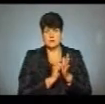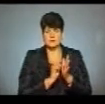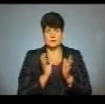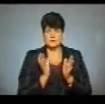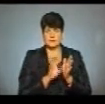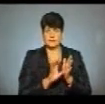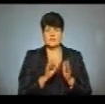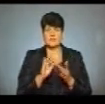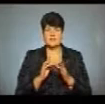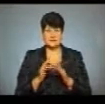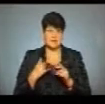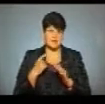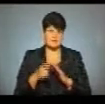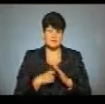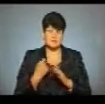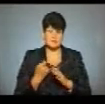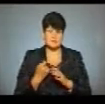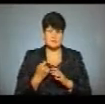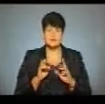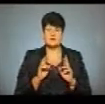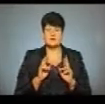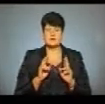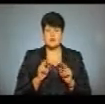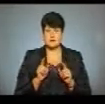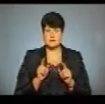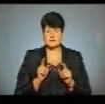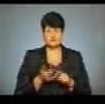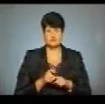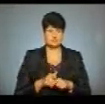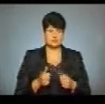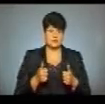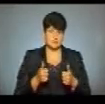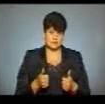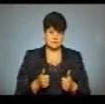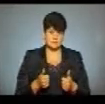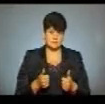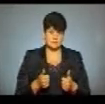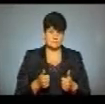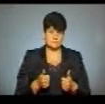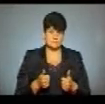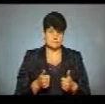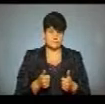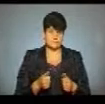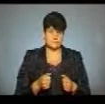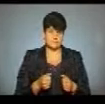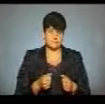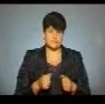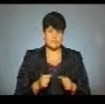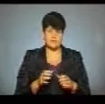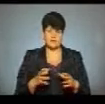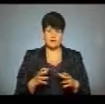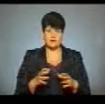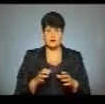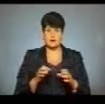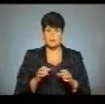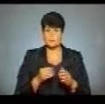Особисто я від Володимира Стуса дізналася, як дуже класно, як то можна стискати свій бюджет, щоб